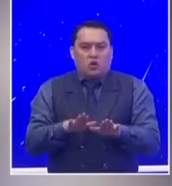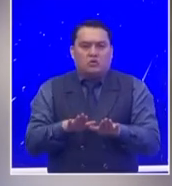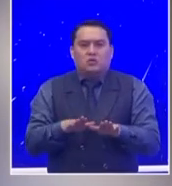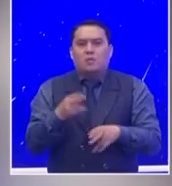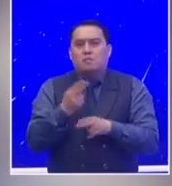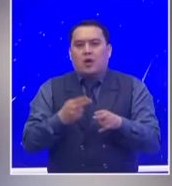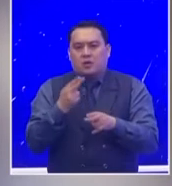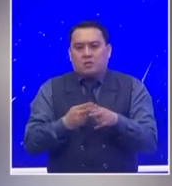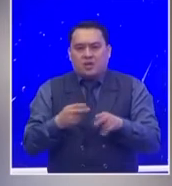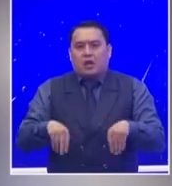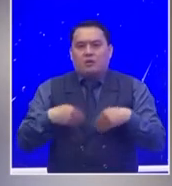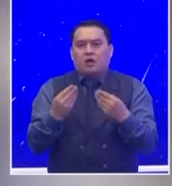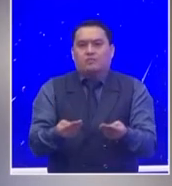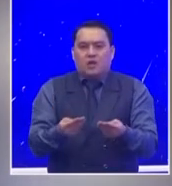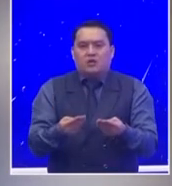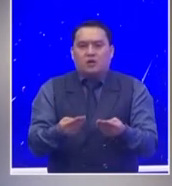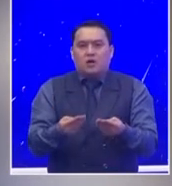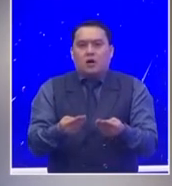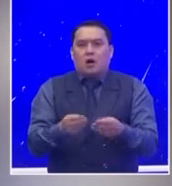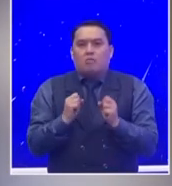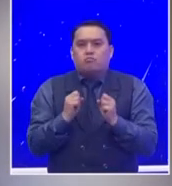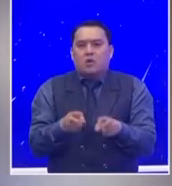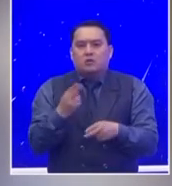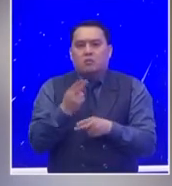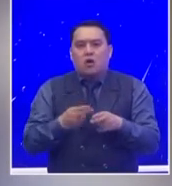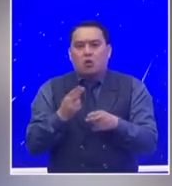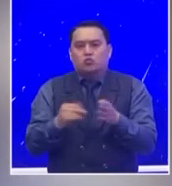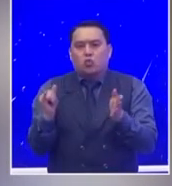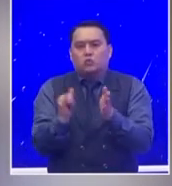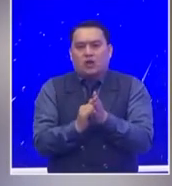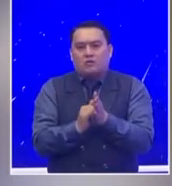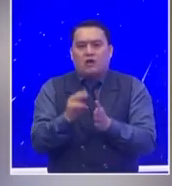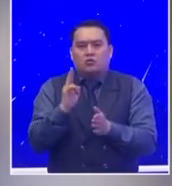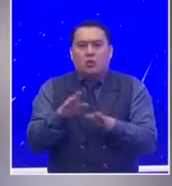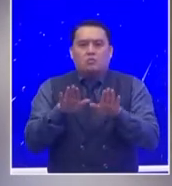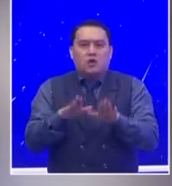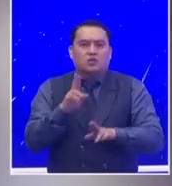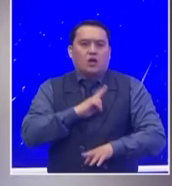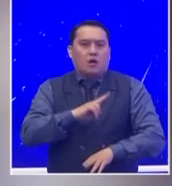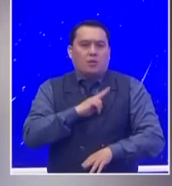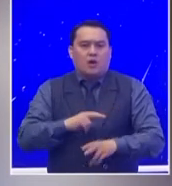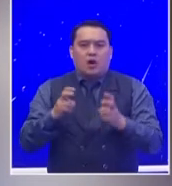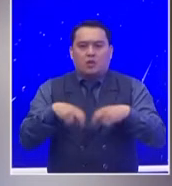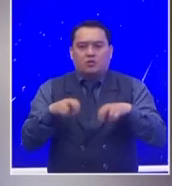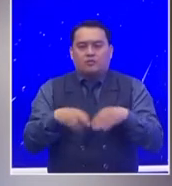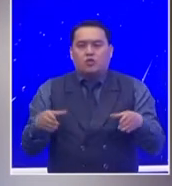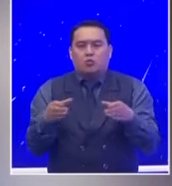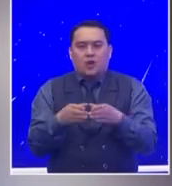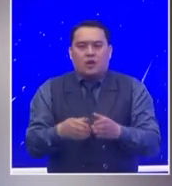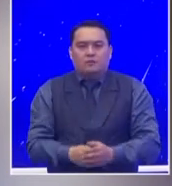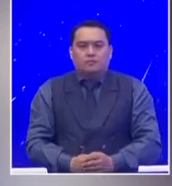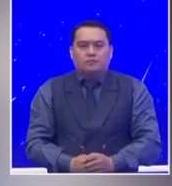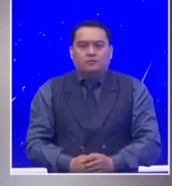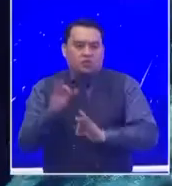среди сдаваемого металла. С датчиков опасного материала уже установили. На месте работает следственно-оперативная